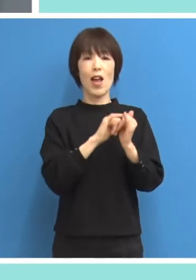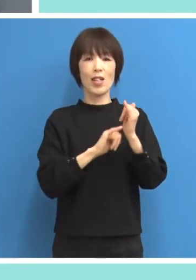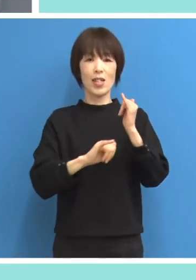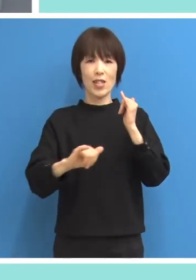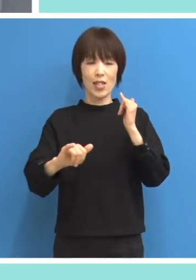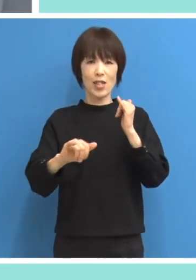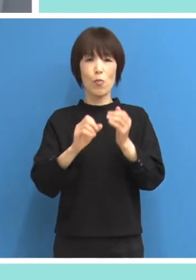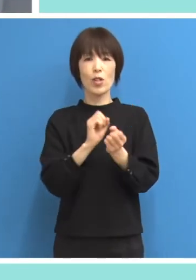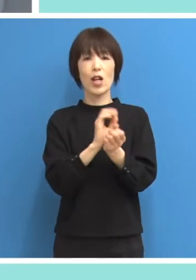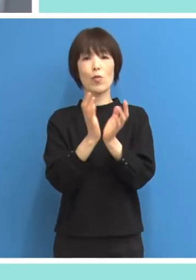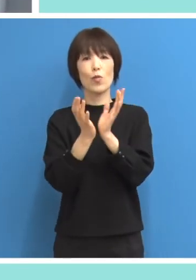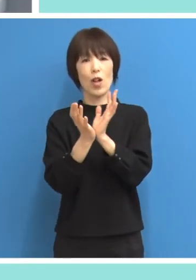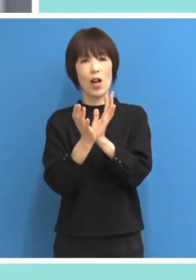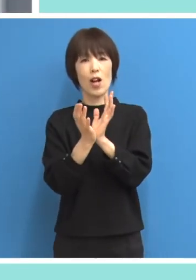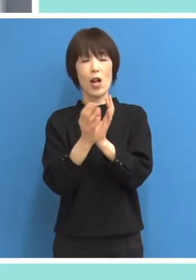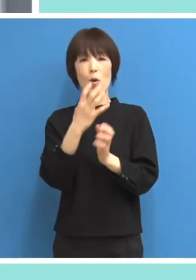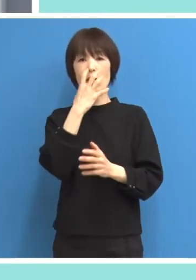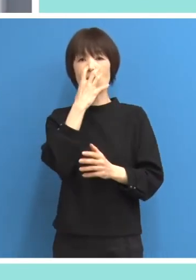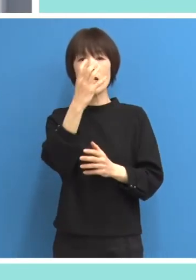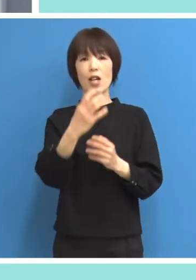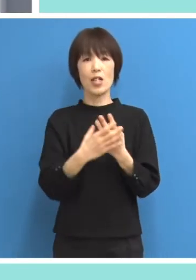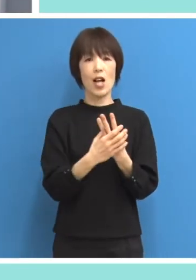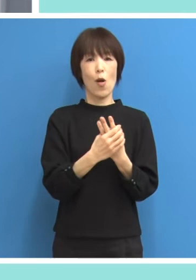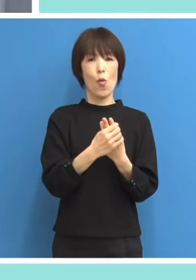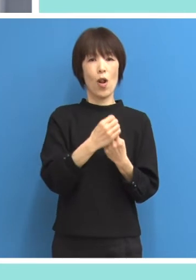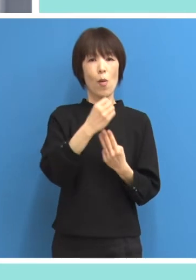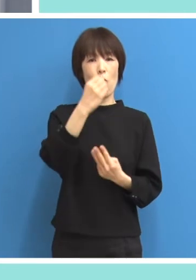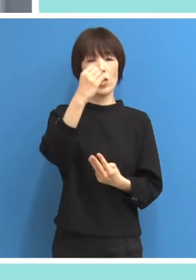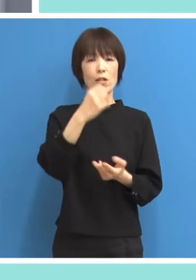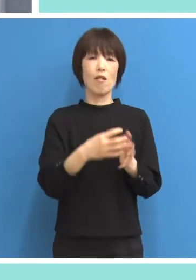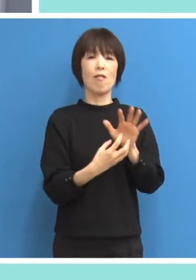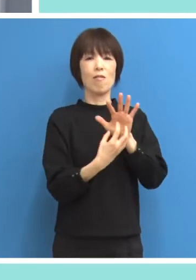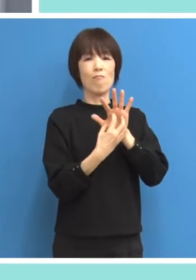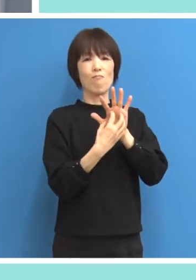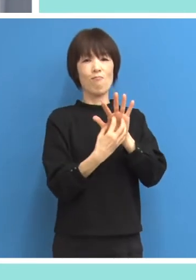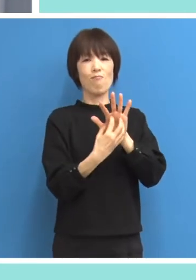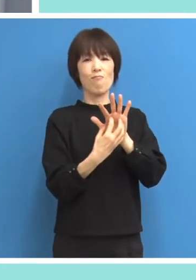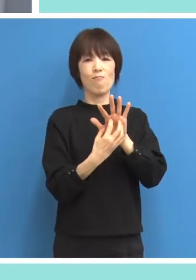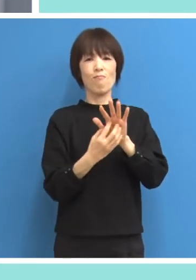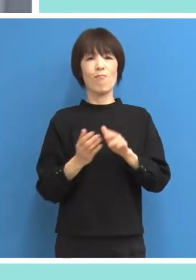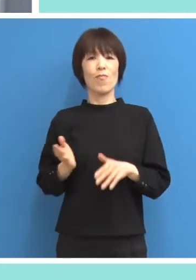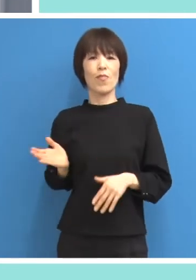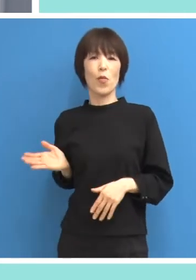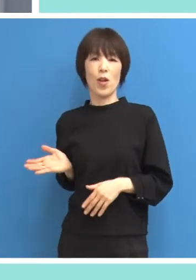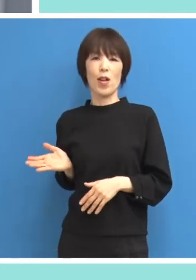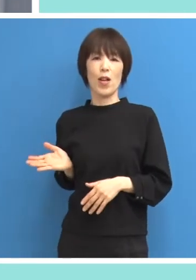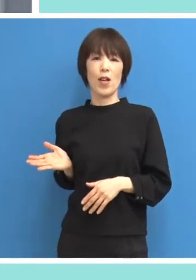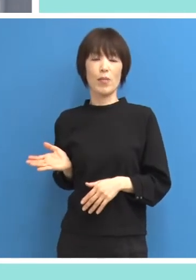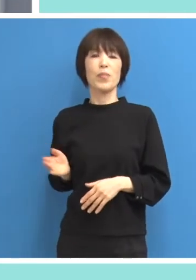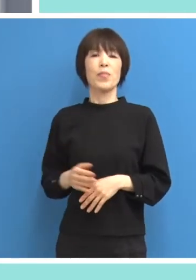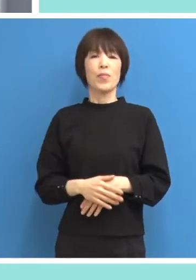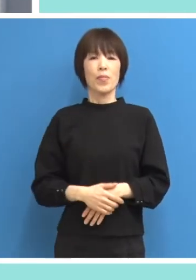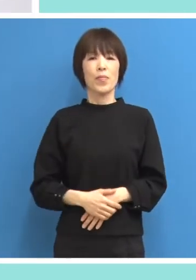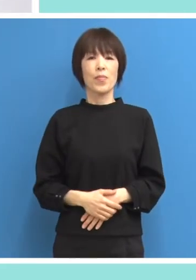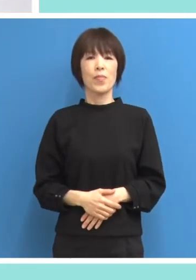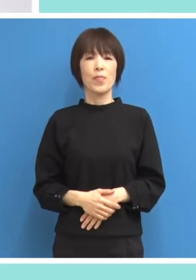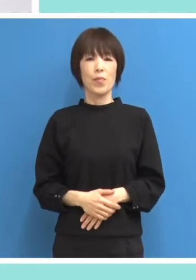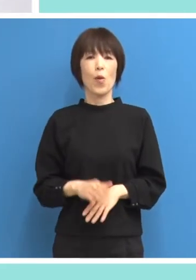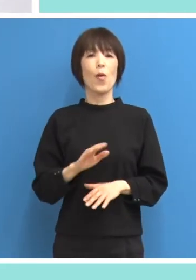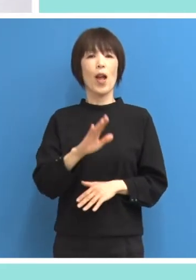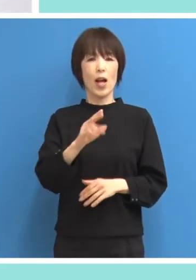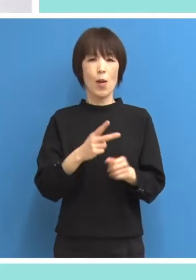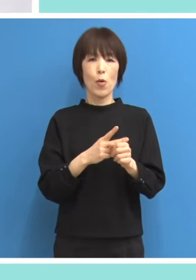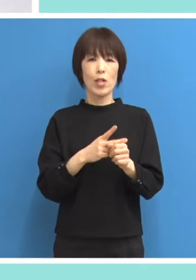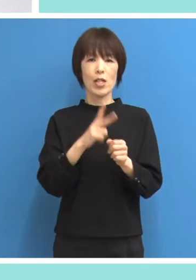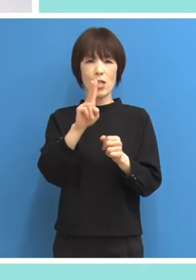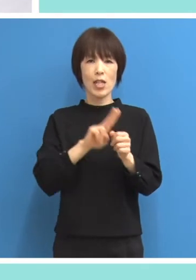と桜と、まあ、新幹線、まあ、こういったものをこう融合させたロゴマークが、誕生しましたので、もう一気にここ